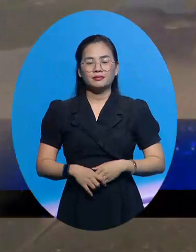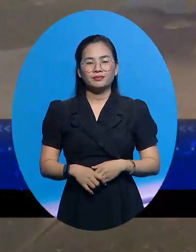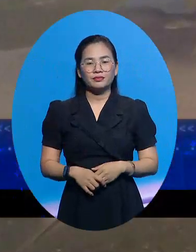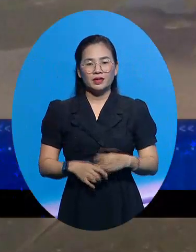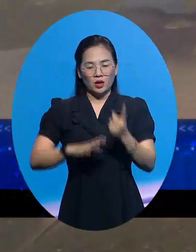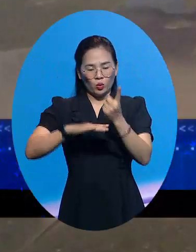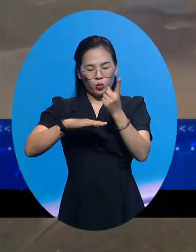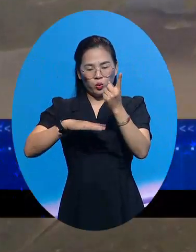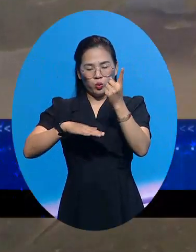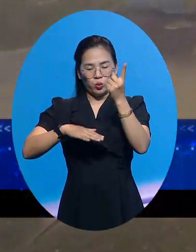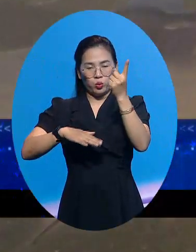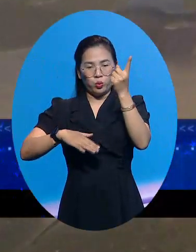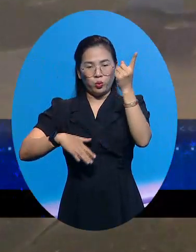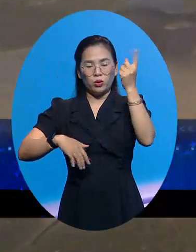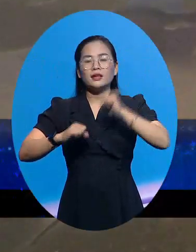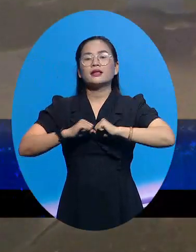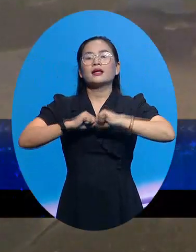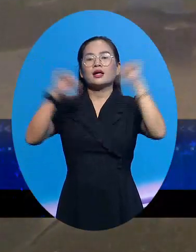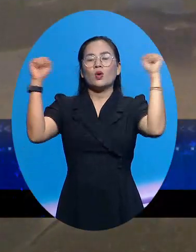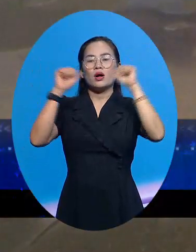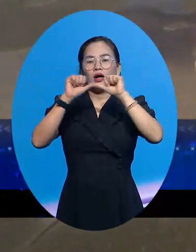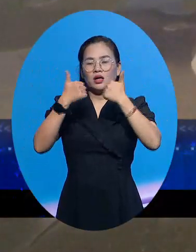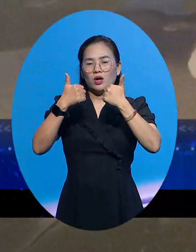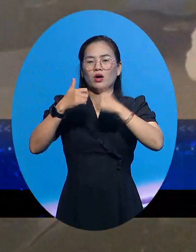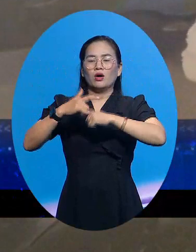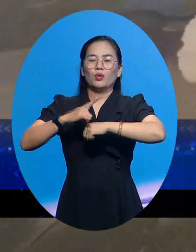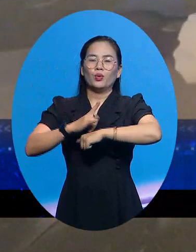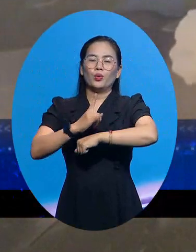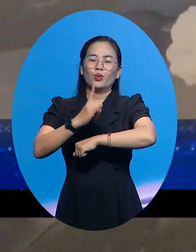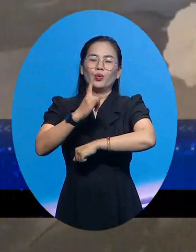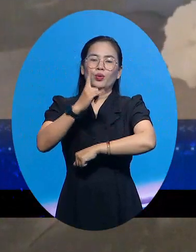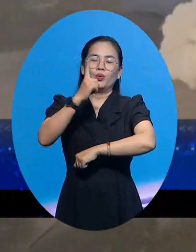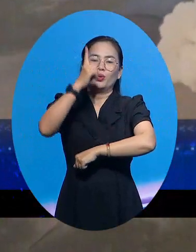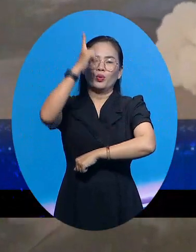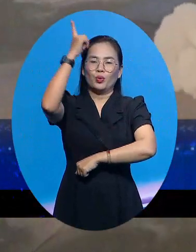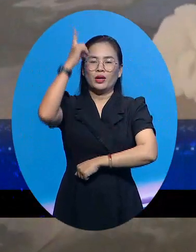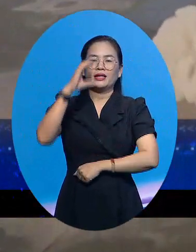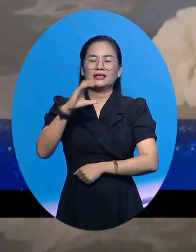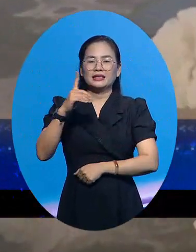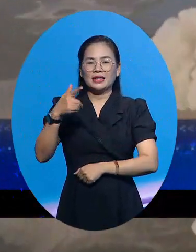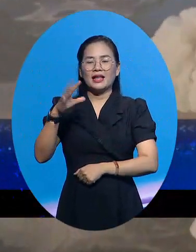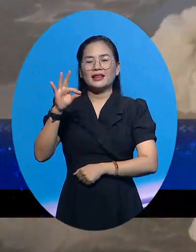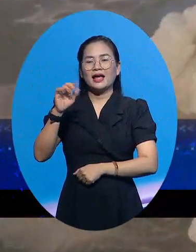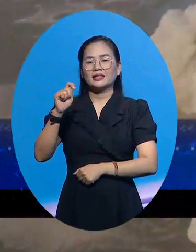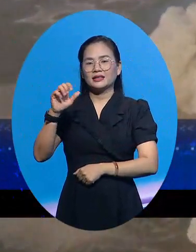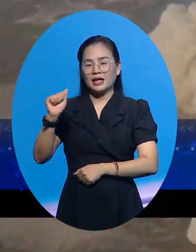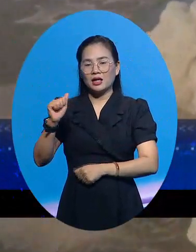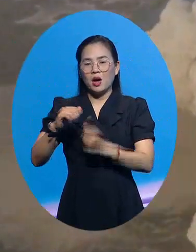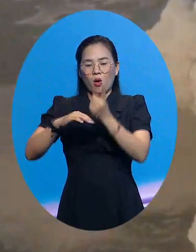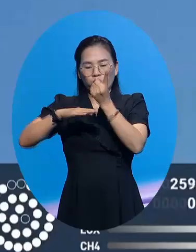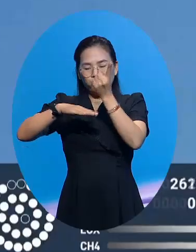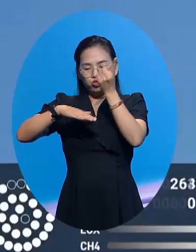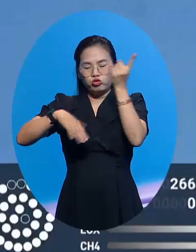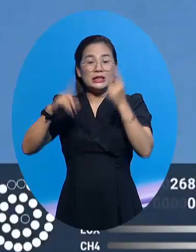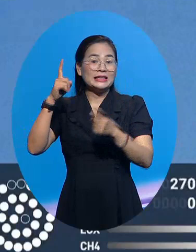Tàu Starship được phóng thành công tại sân bay vũ trụ Starbase của SpaceX ở Boca Chica, bang Texas. Chuyến bay dự kiến sẽ kéo